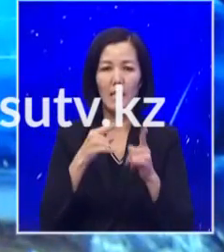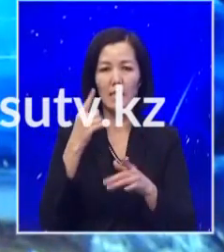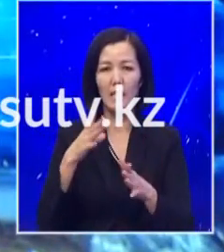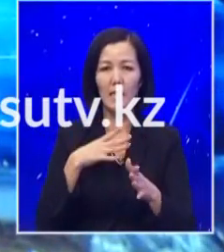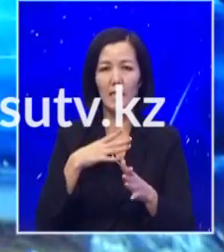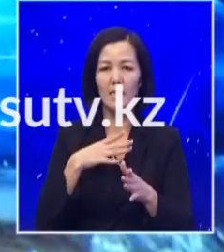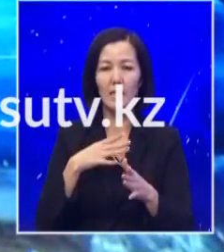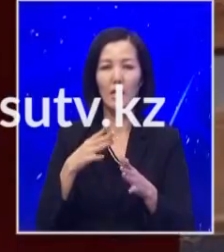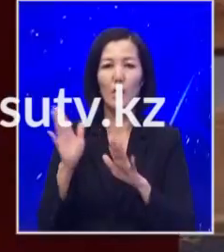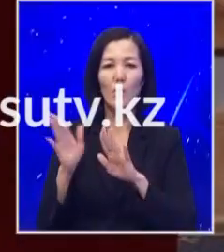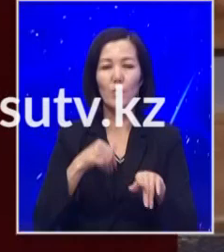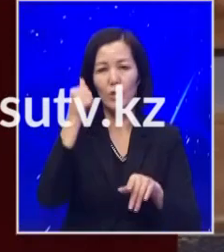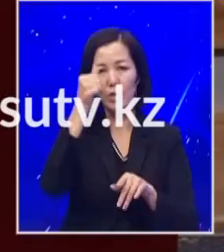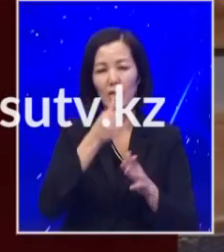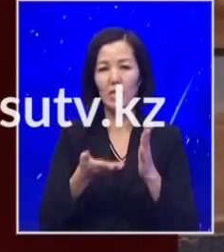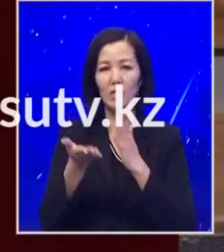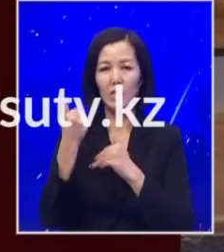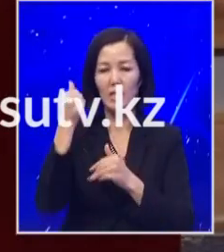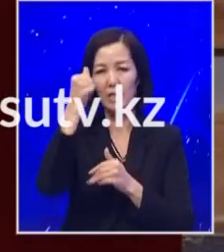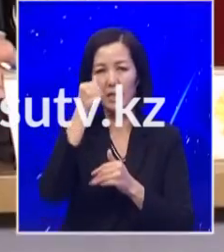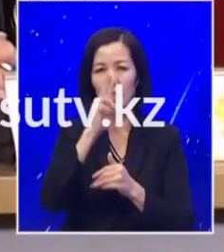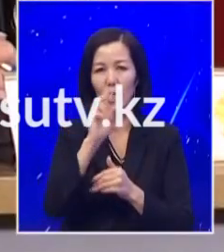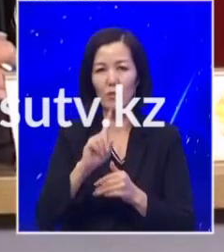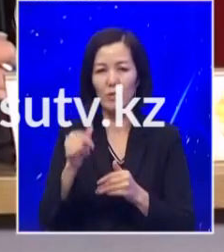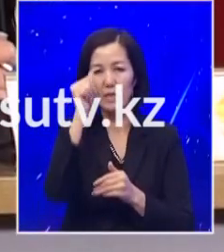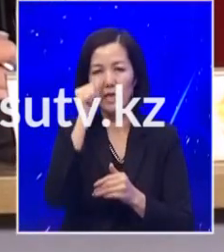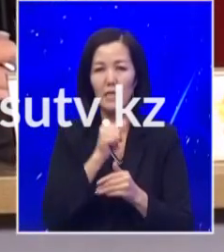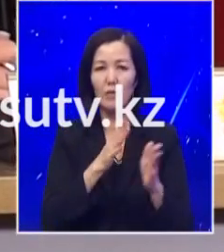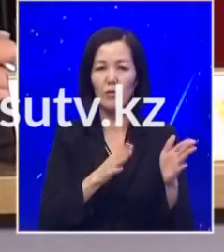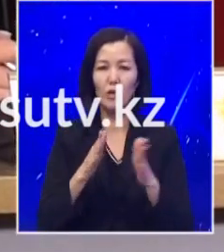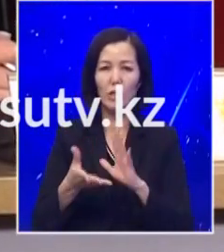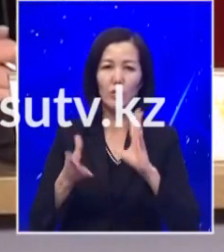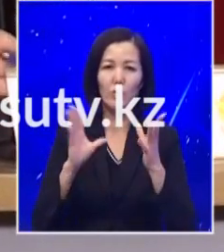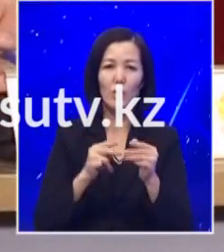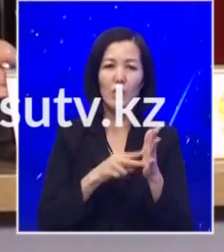айтылды. Ақпарларынша өткен жылдың наурыз айынан бастап тұрақтандыру қоры арқылы